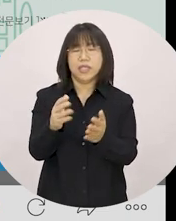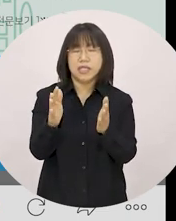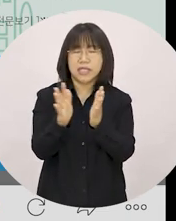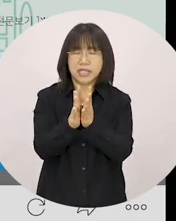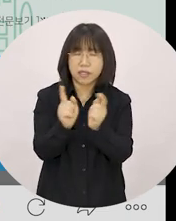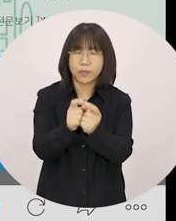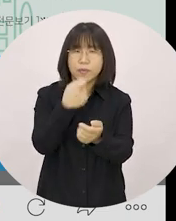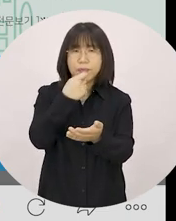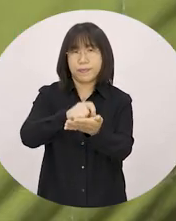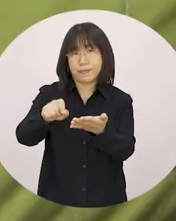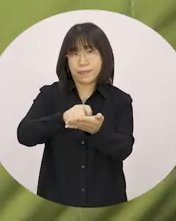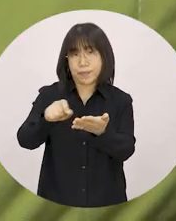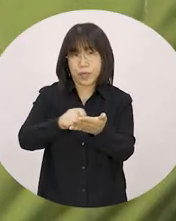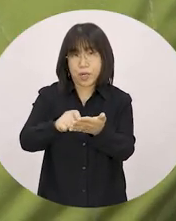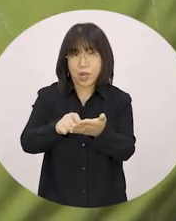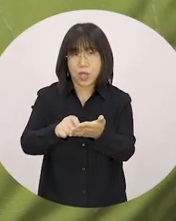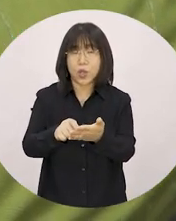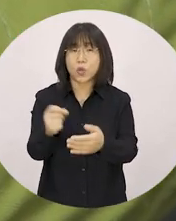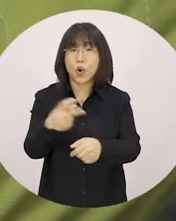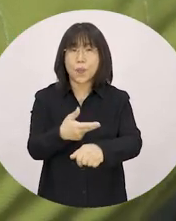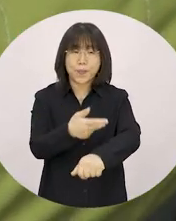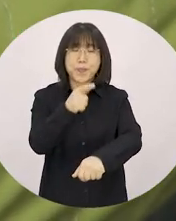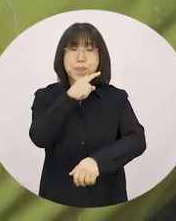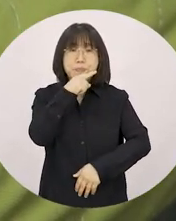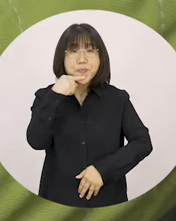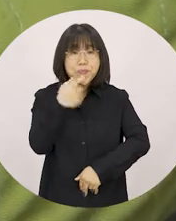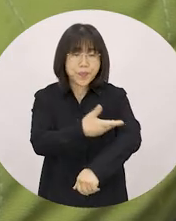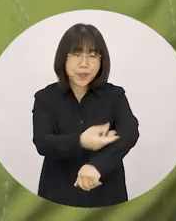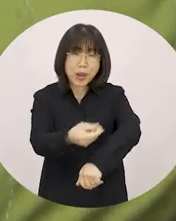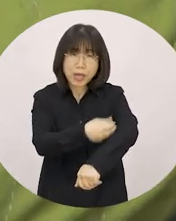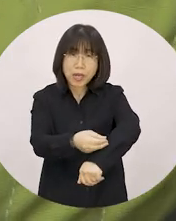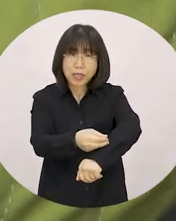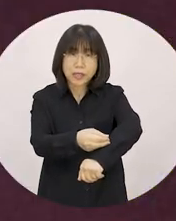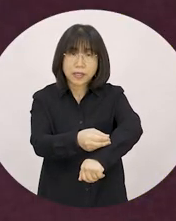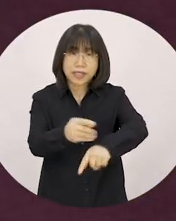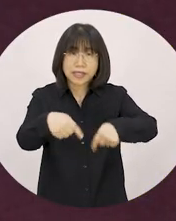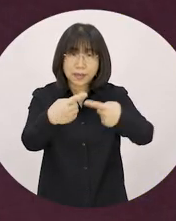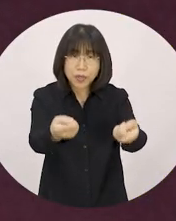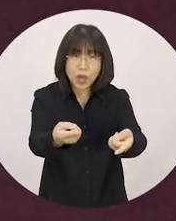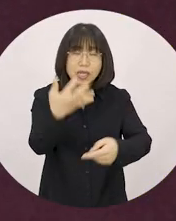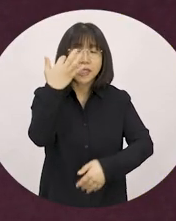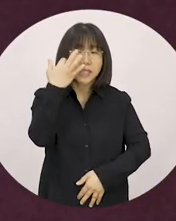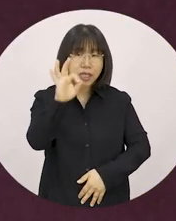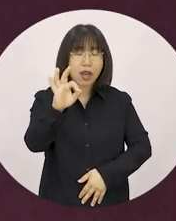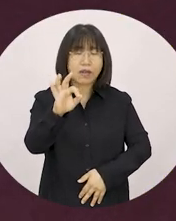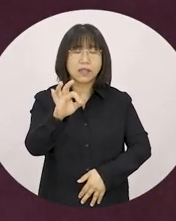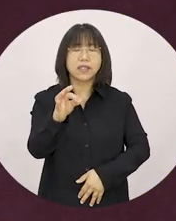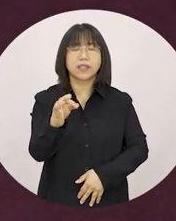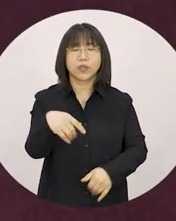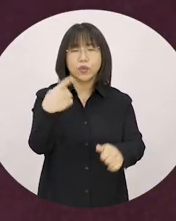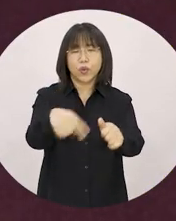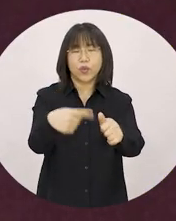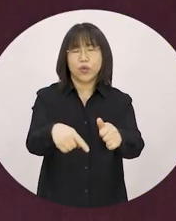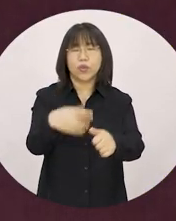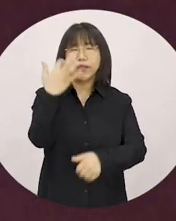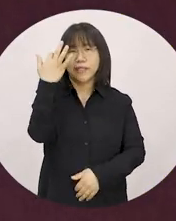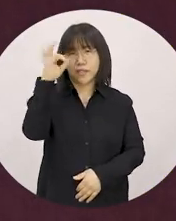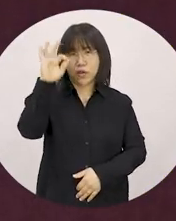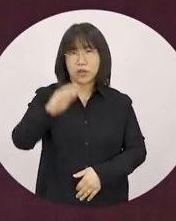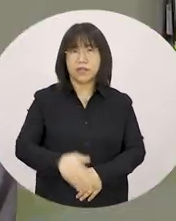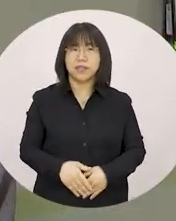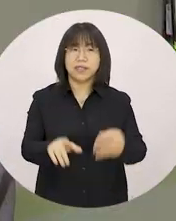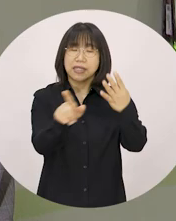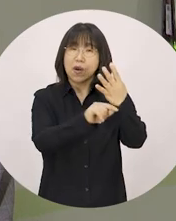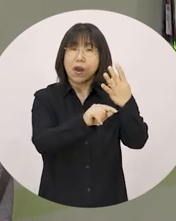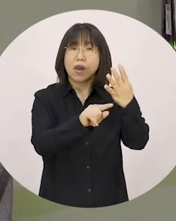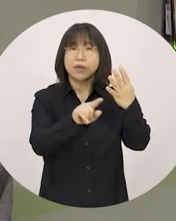서면 교육도 별도로 마련되며 헌혈에 참여하고 증서를 제출하면 교육 시간을 인정받을 수 있습니다.